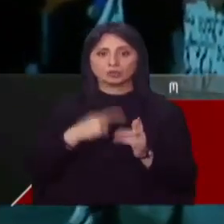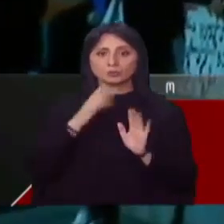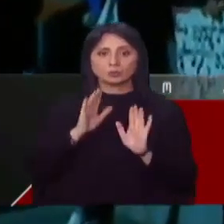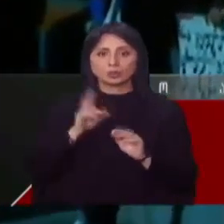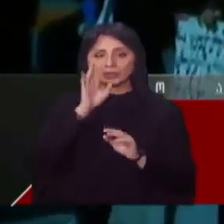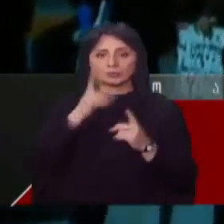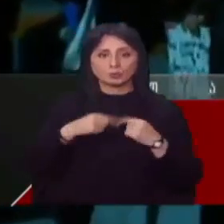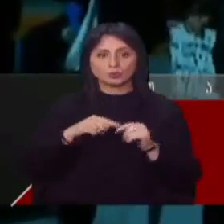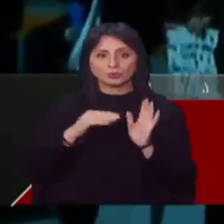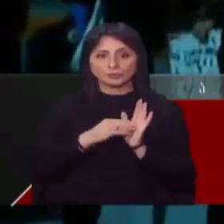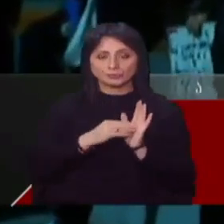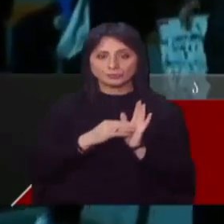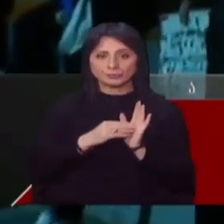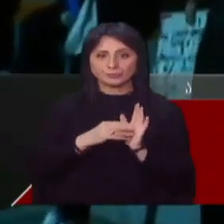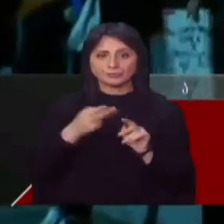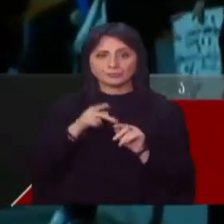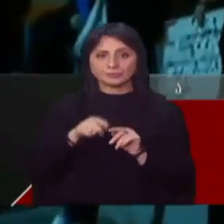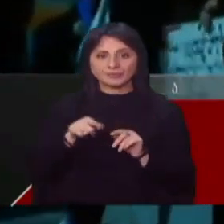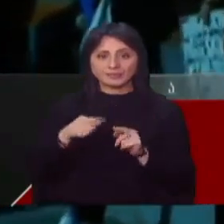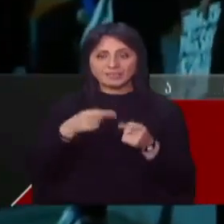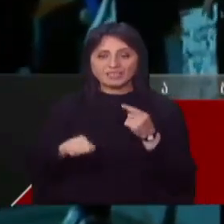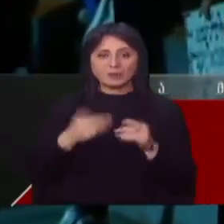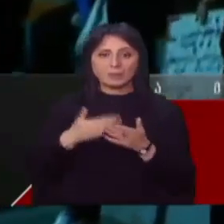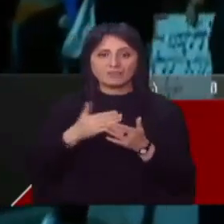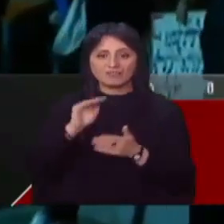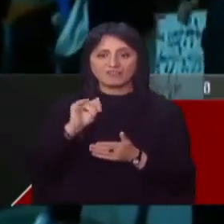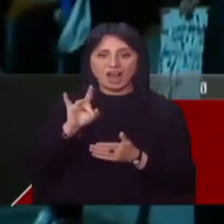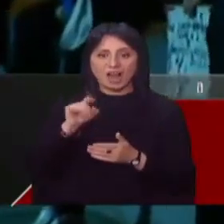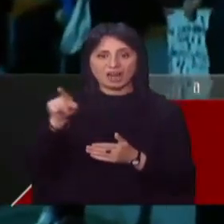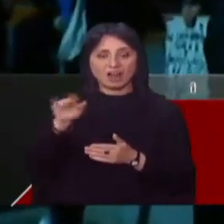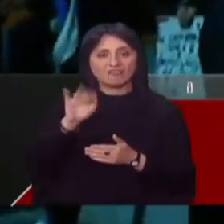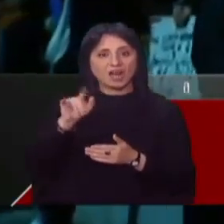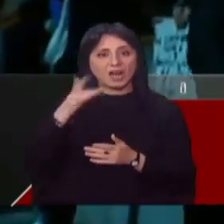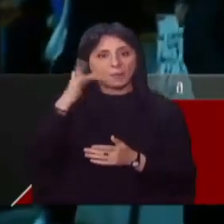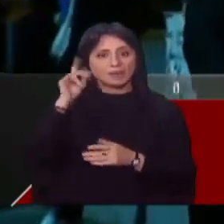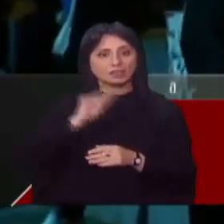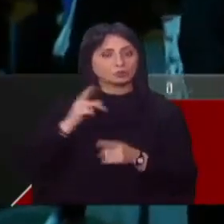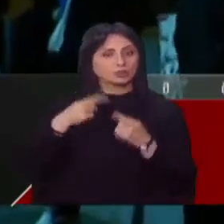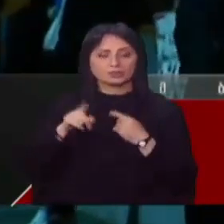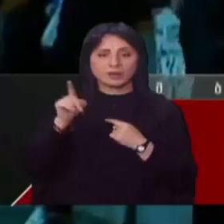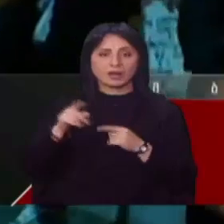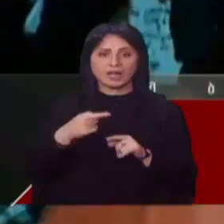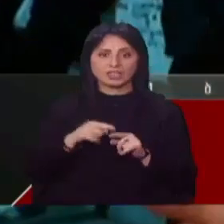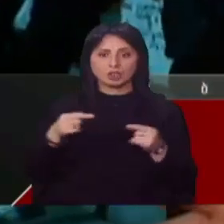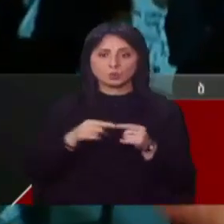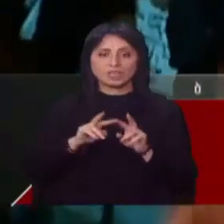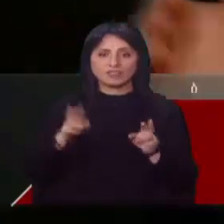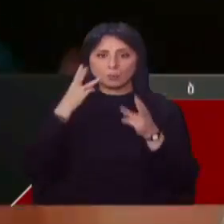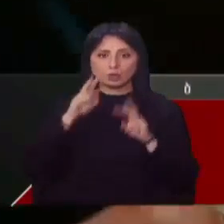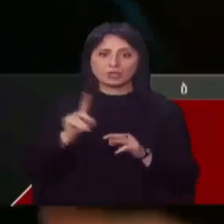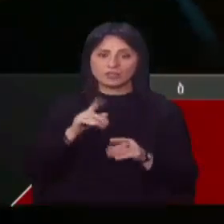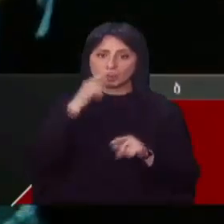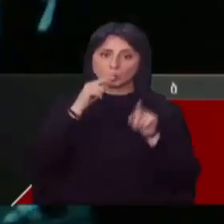მხოლოდ არასამთავრობო ორგანიზაციები, აი ეს ამით განსხვავდება მაგალითად ფარასგან, რომელიც ამერიკაში მუშაობს და ზუსტად არის იგივე მოდელი,